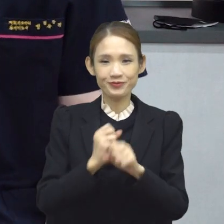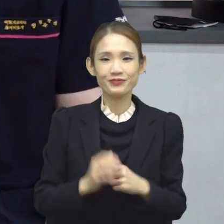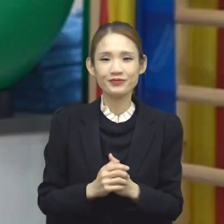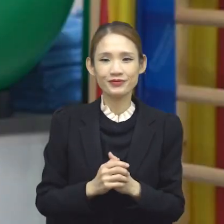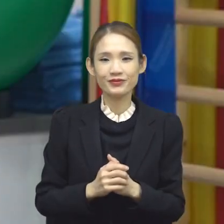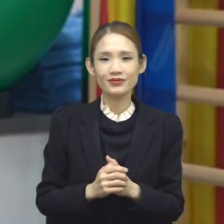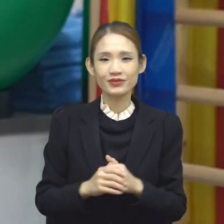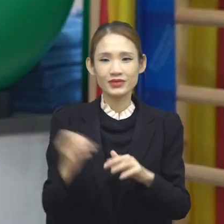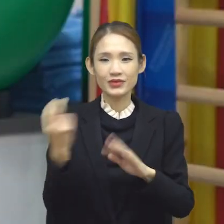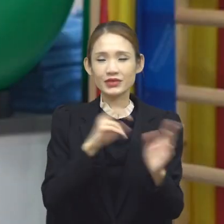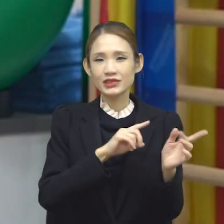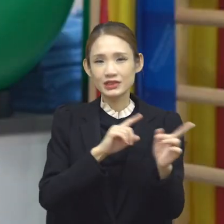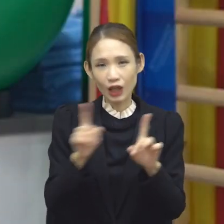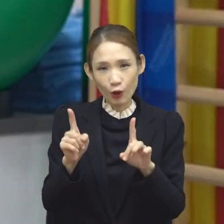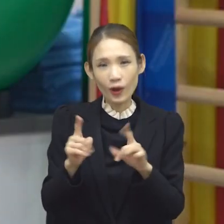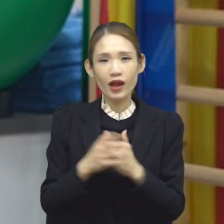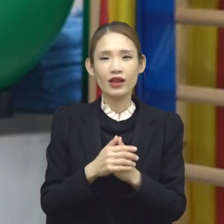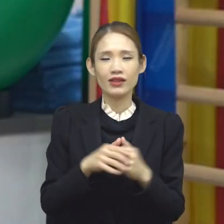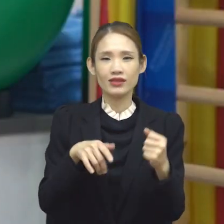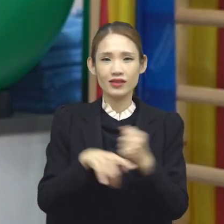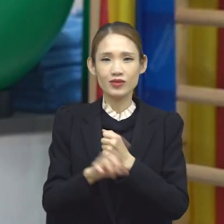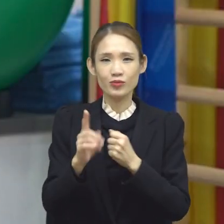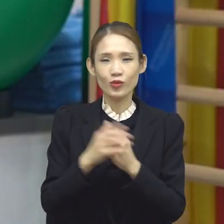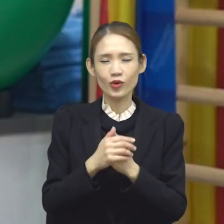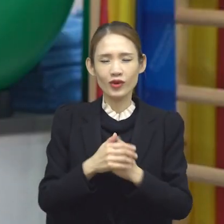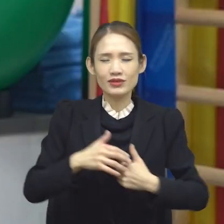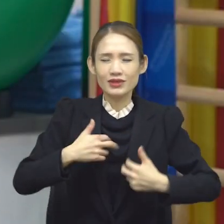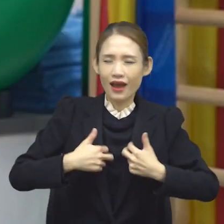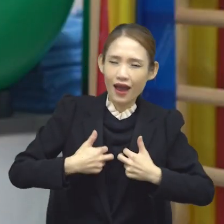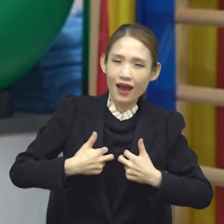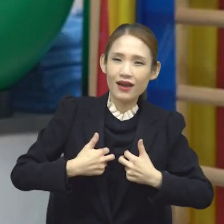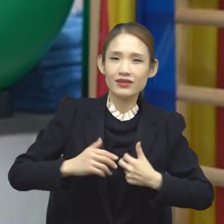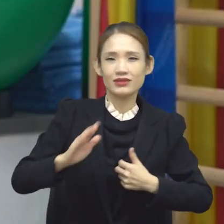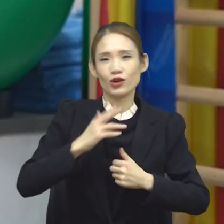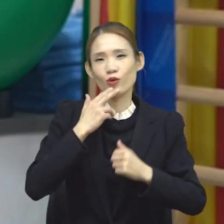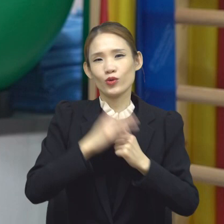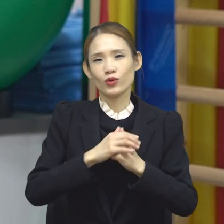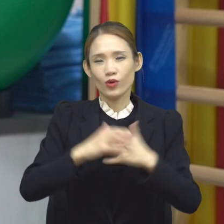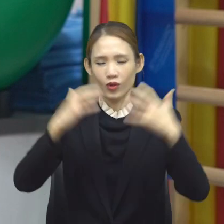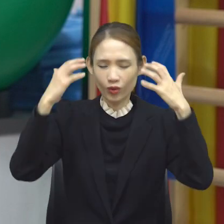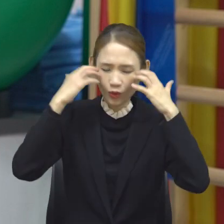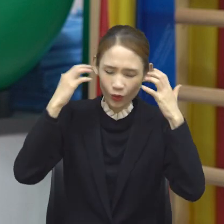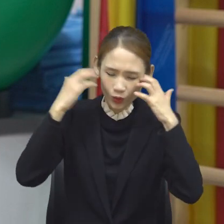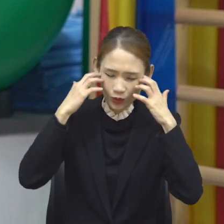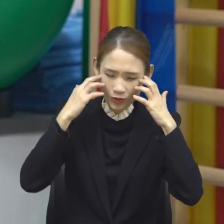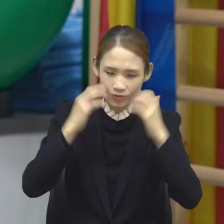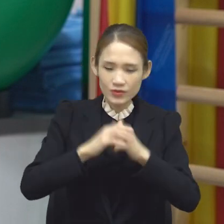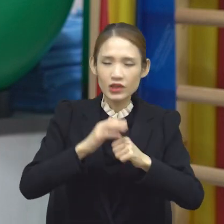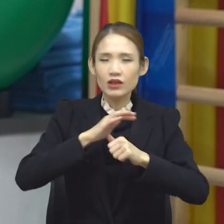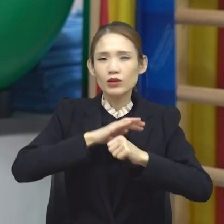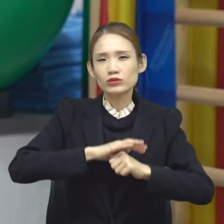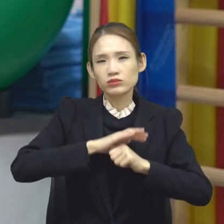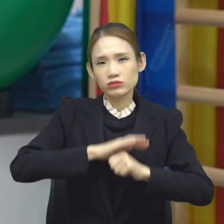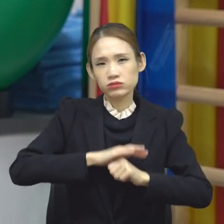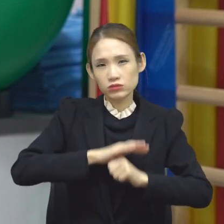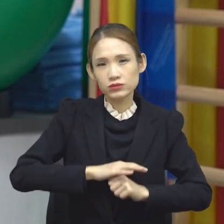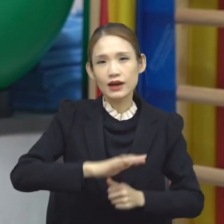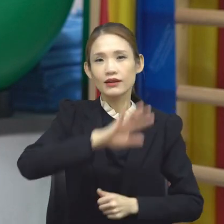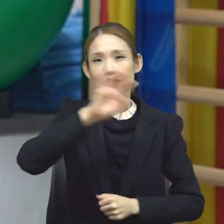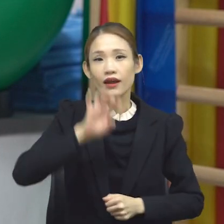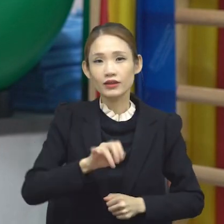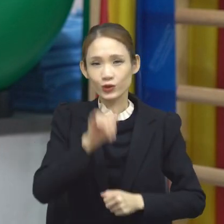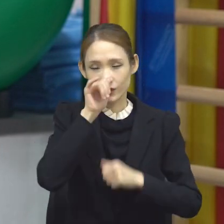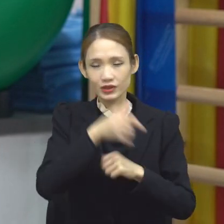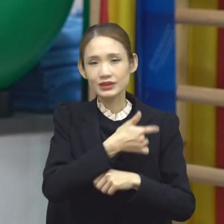같습니다. 우선은 재활이라는 것이 이렇게 재미있는 것만은 아니거든요. 고통의 연속이고 그만큼 이제 인내를 겪다